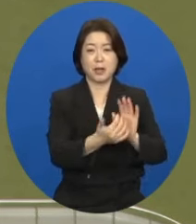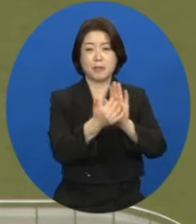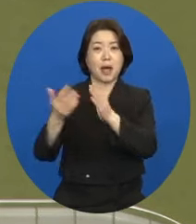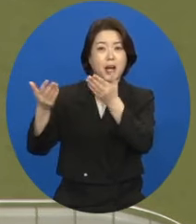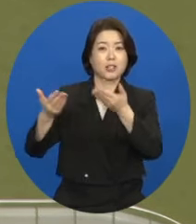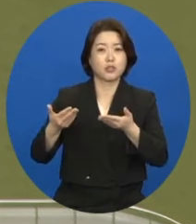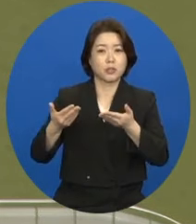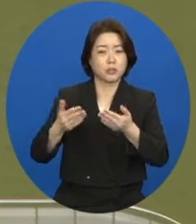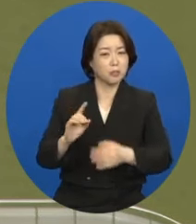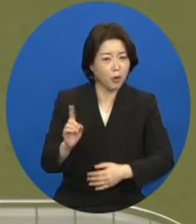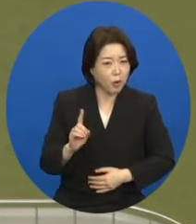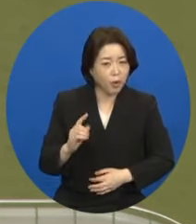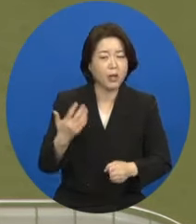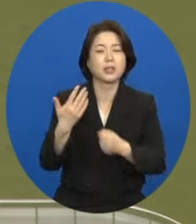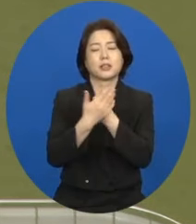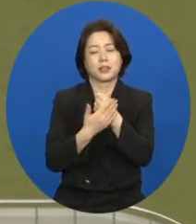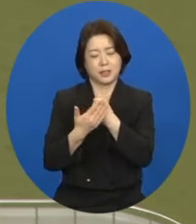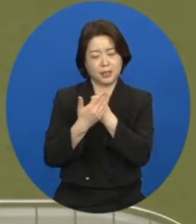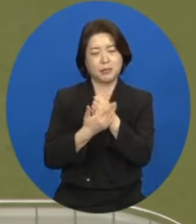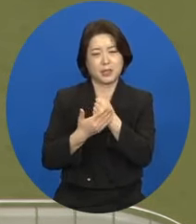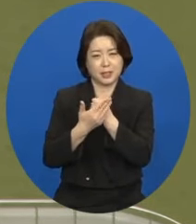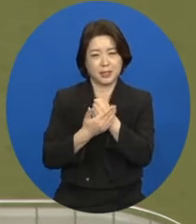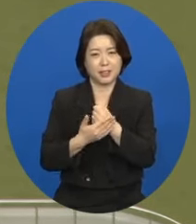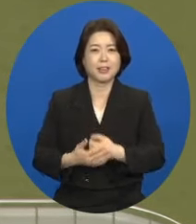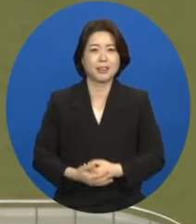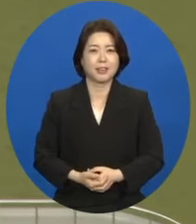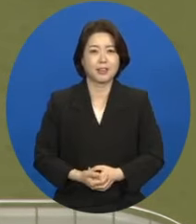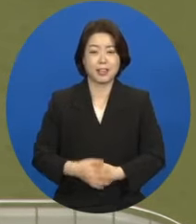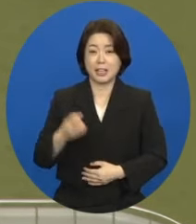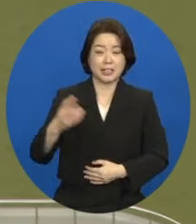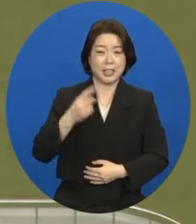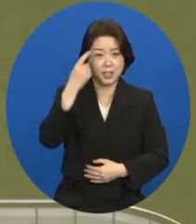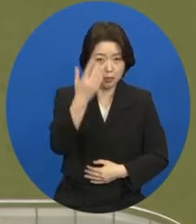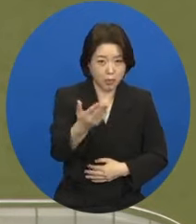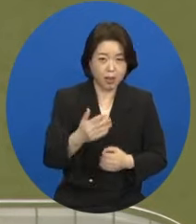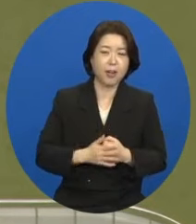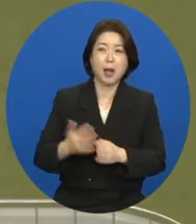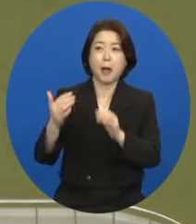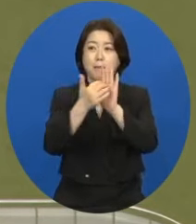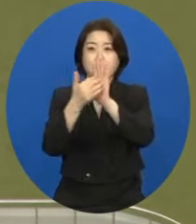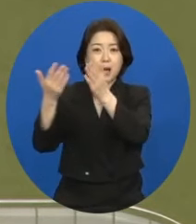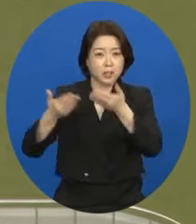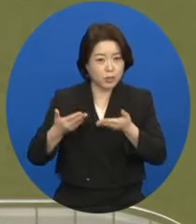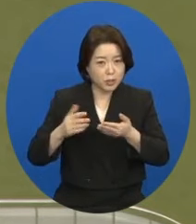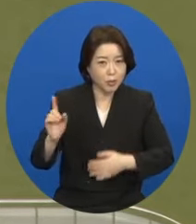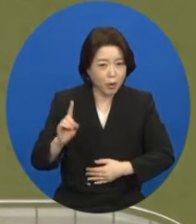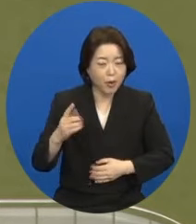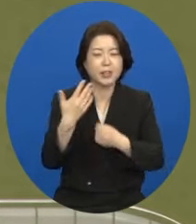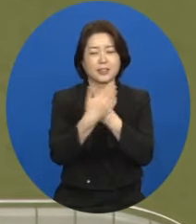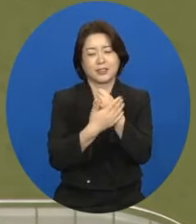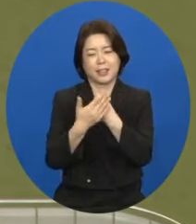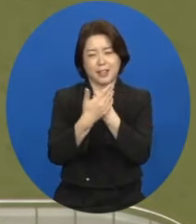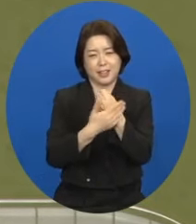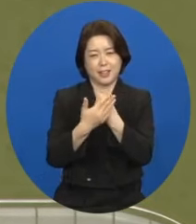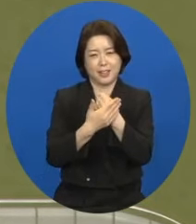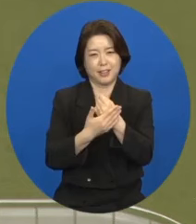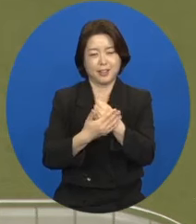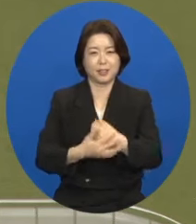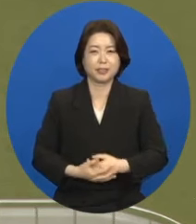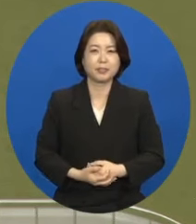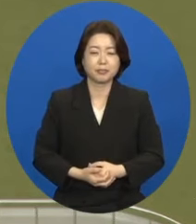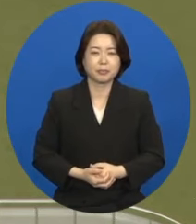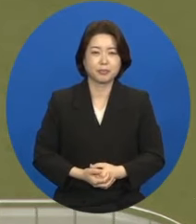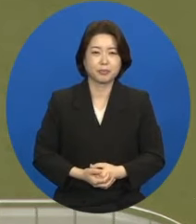막아주심이 뭐예요? 은혜입니다. 다시 한번 물어볼까요? 막아주심이 은혜입니다. 막아주심이